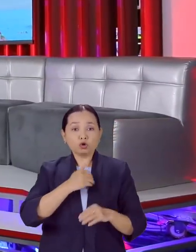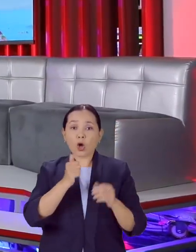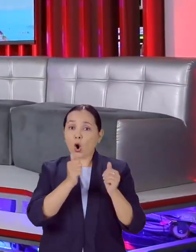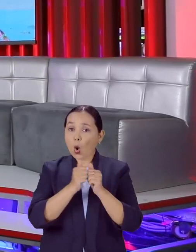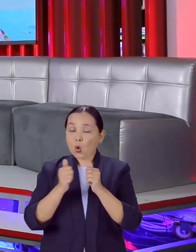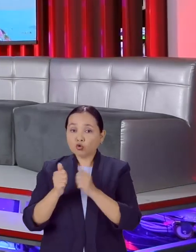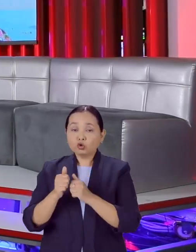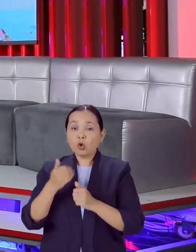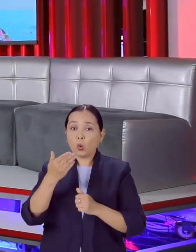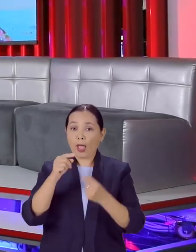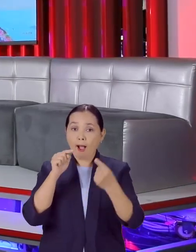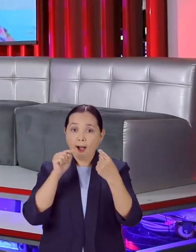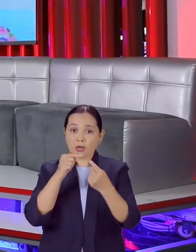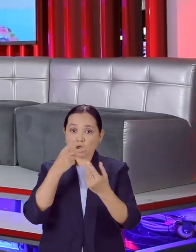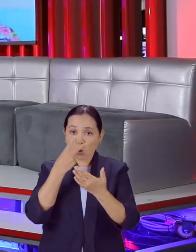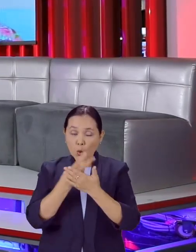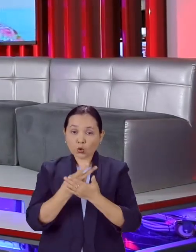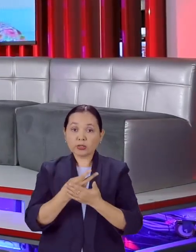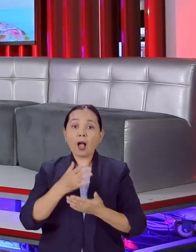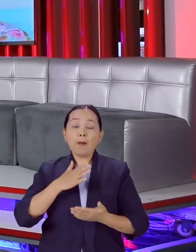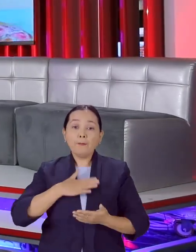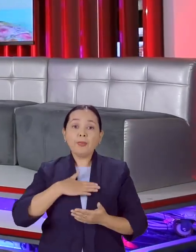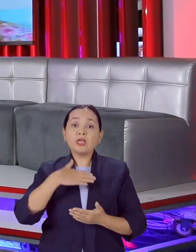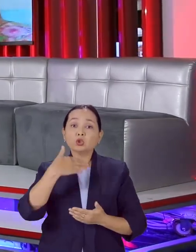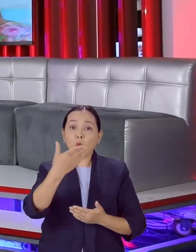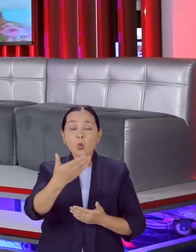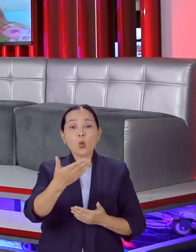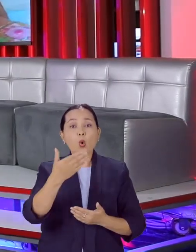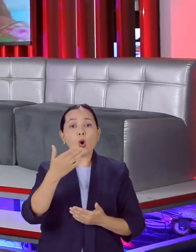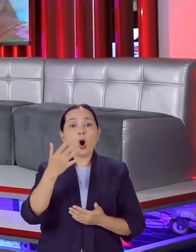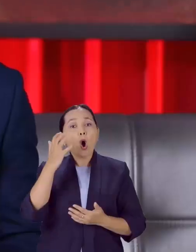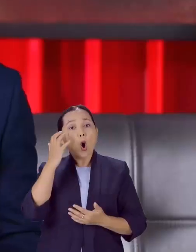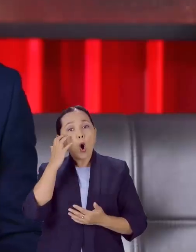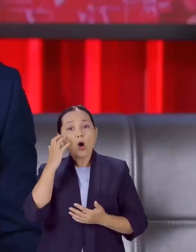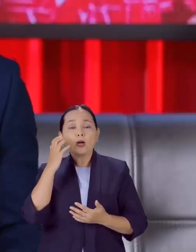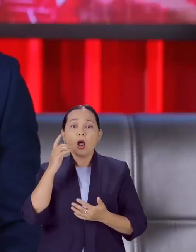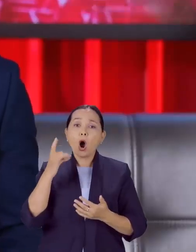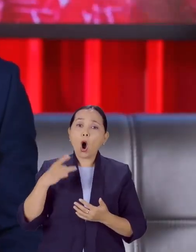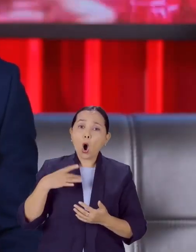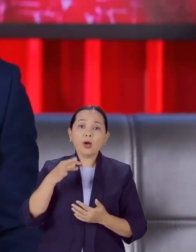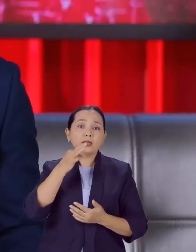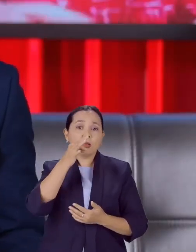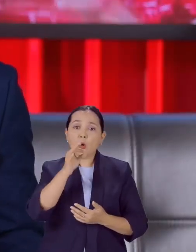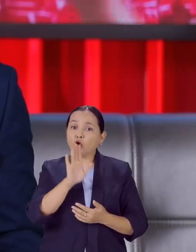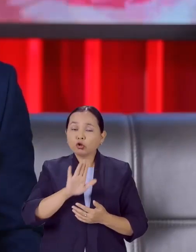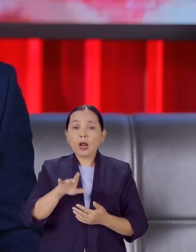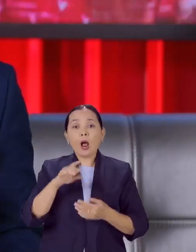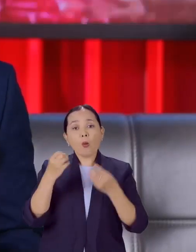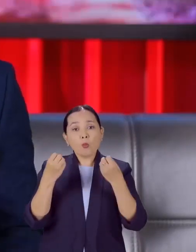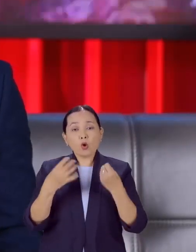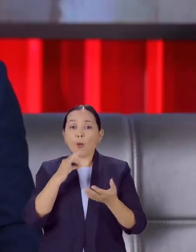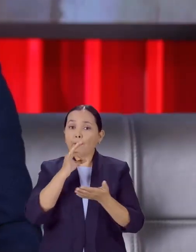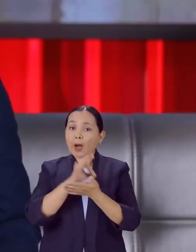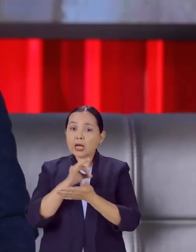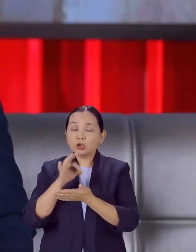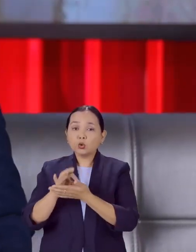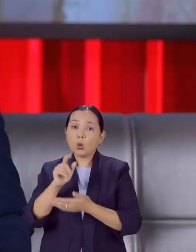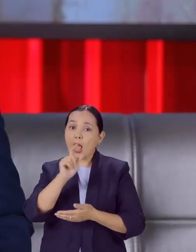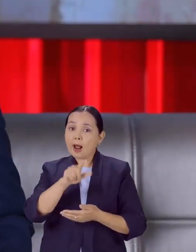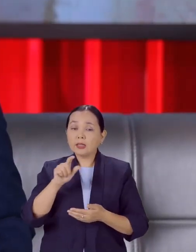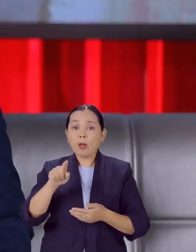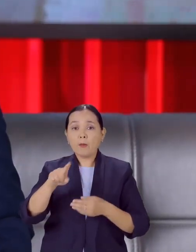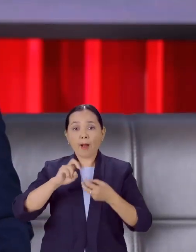qo'shnisi bunga qarshilik ko'rsatyapti. Biz u qora yoki bu oq demoqchi emasmiz. Shunchaki mas'ullarning e'tiborini aynan mana